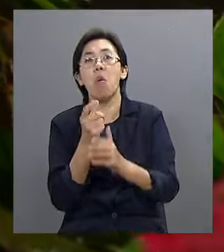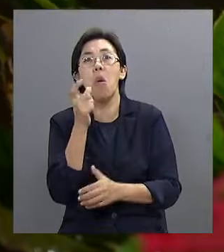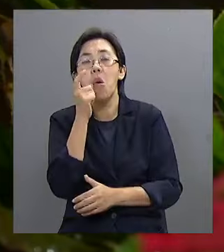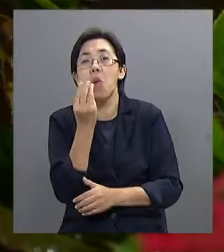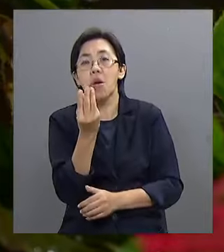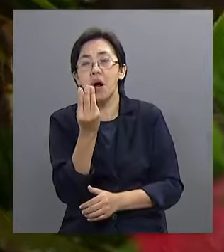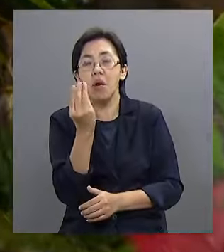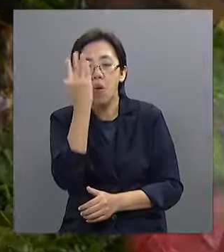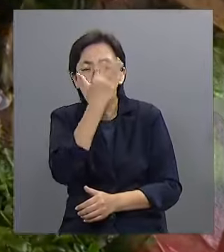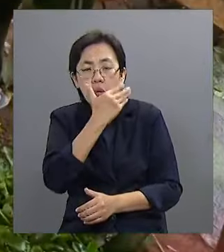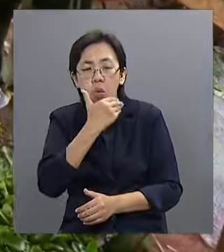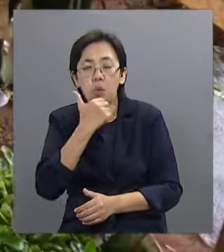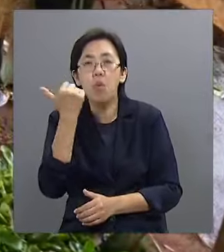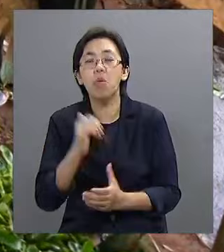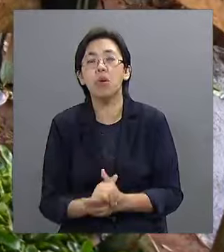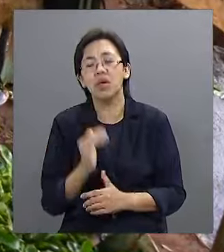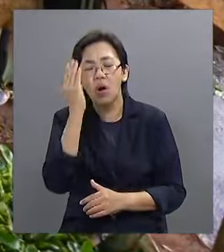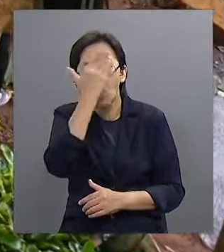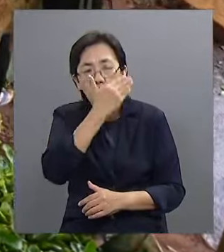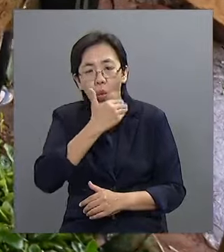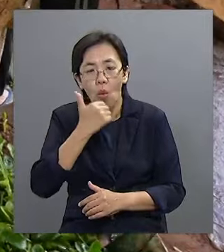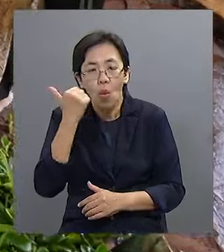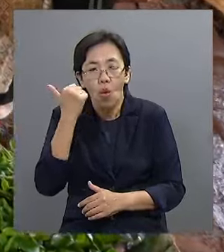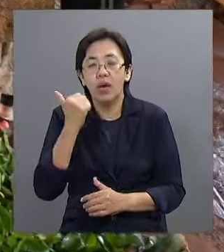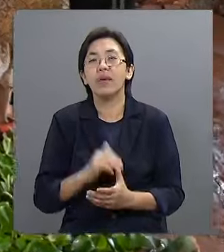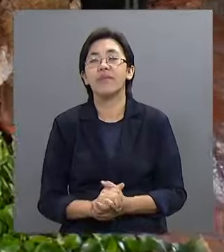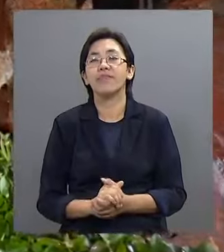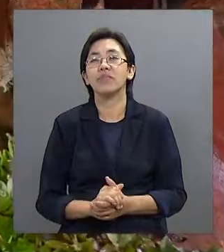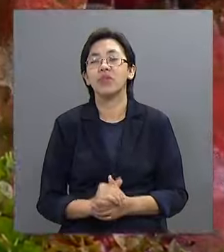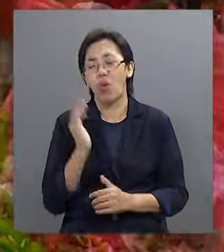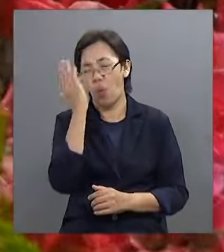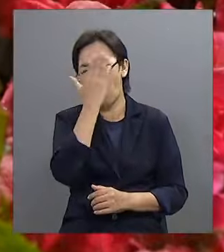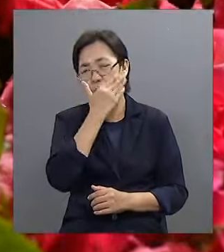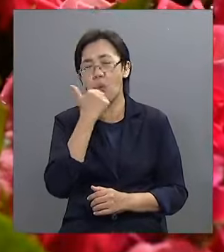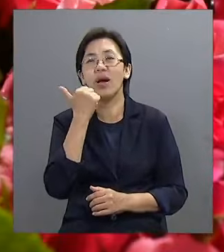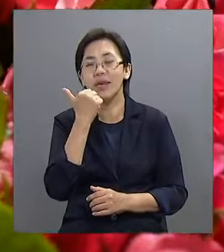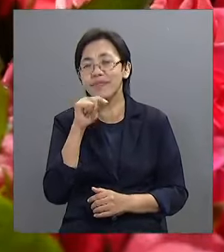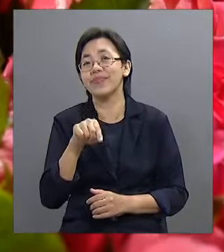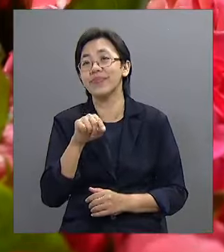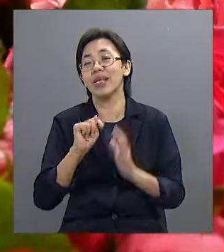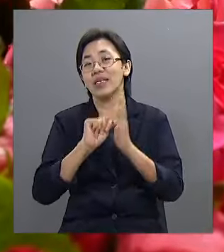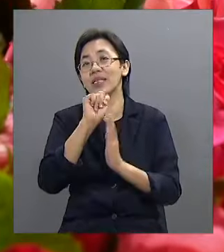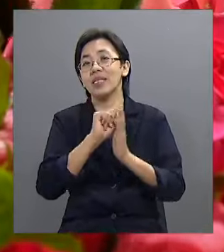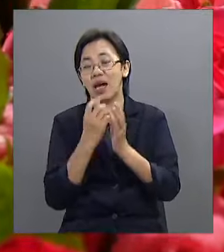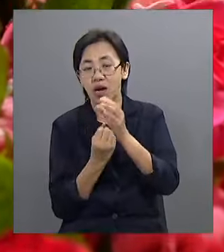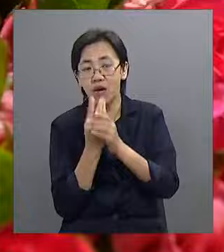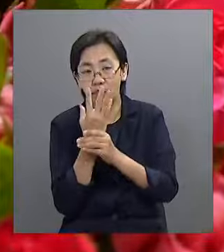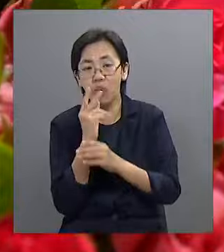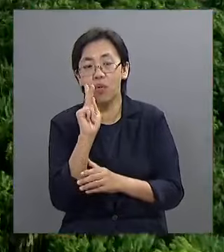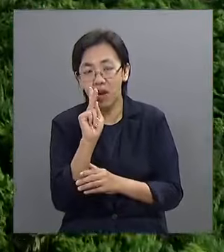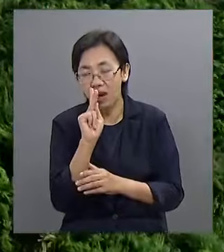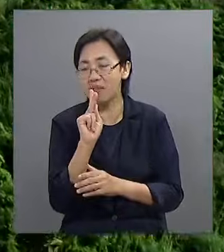ามสมกับที่เขาบอกกันนะพ่อเน า ะ เขาบอกว่าอำเภอพบพระจังหวัดตากคือพื้นที่ปลูกกุหลาบที่ใหญ่และดีที่สุดของประเทศ